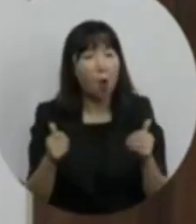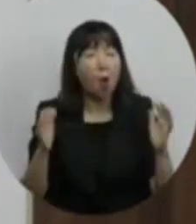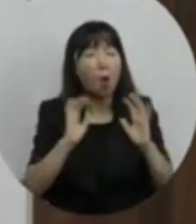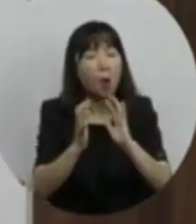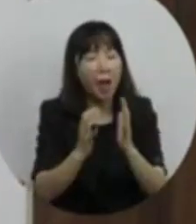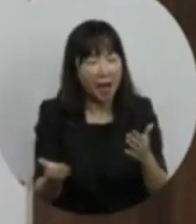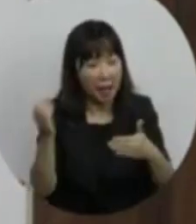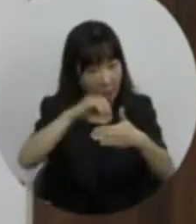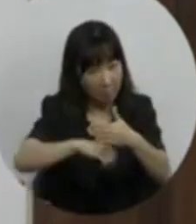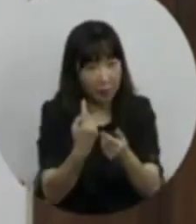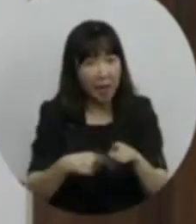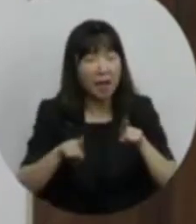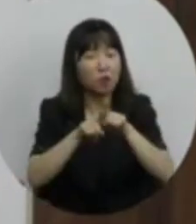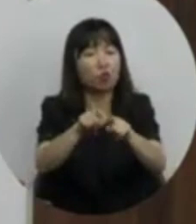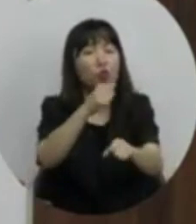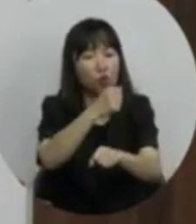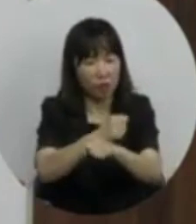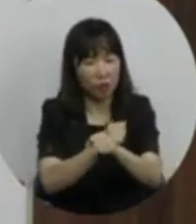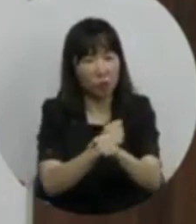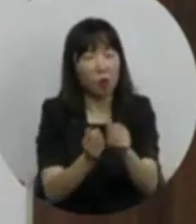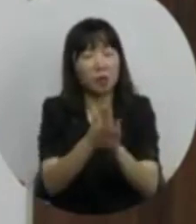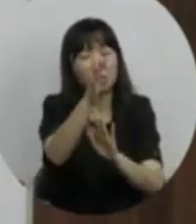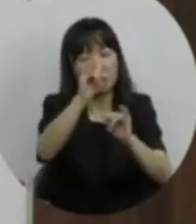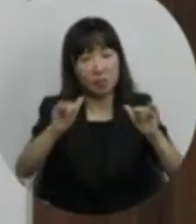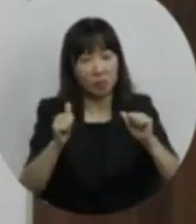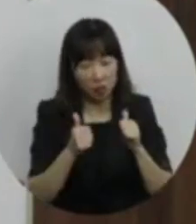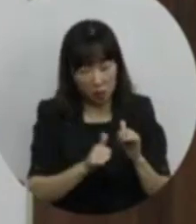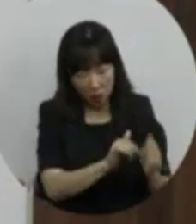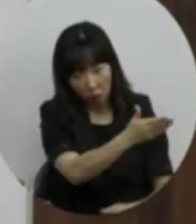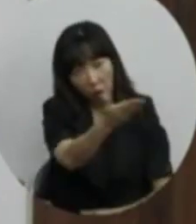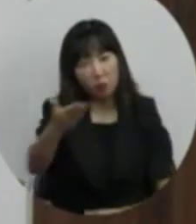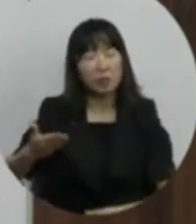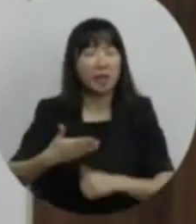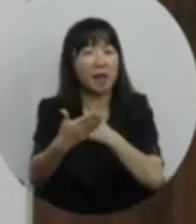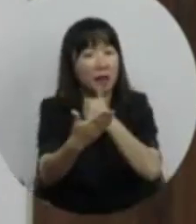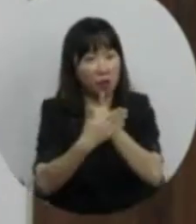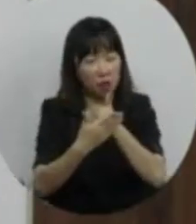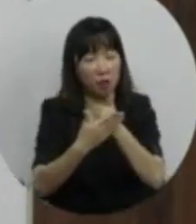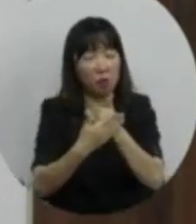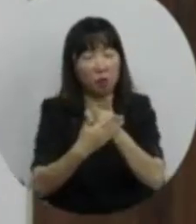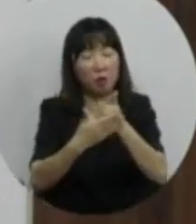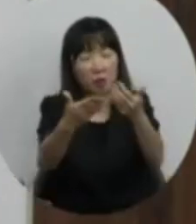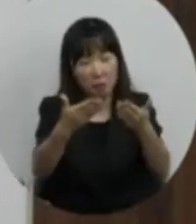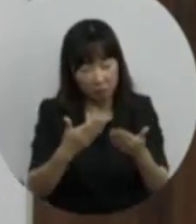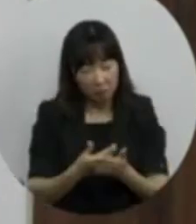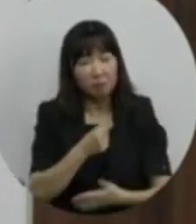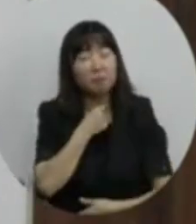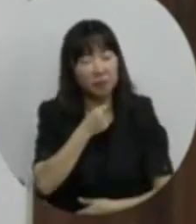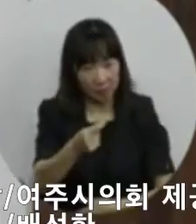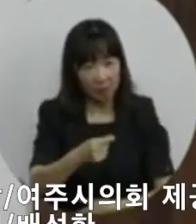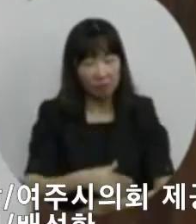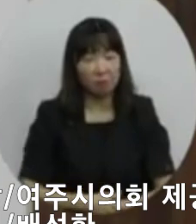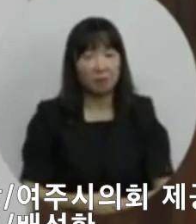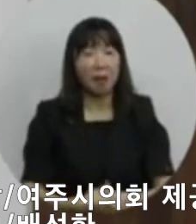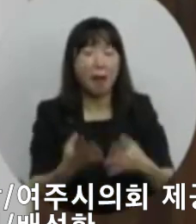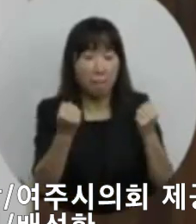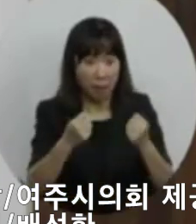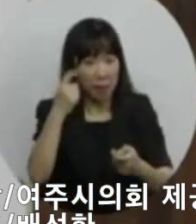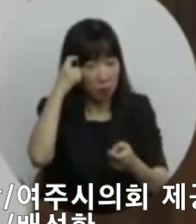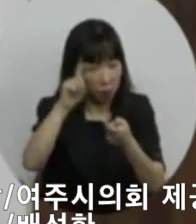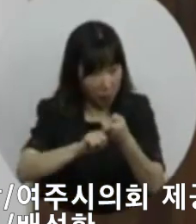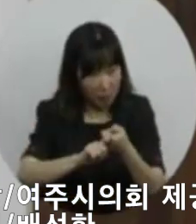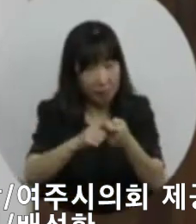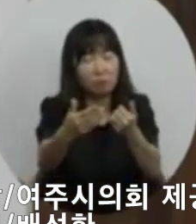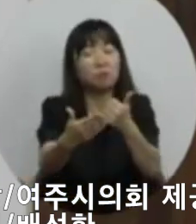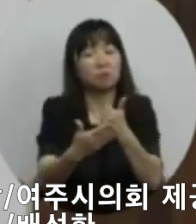약속드리며 시민 여러분의 격려와 성원을 당부드립니다. 여주시의 진정한 주인으로서 의회 진행에 많은 관심을